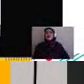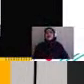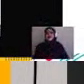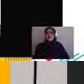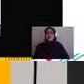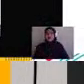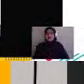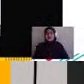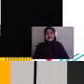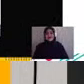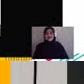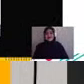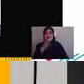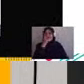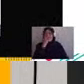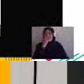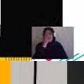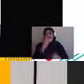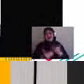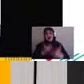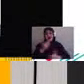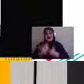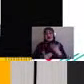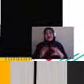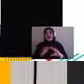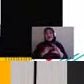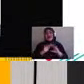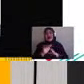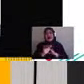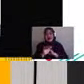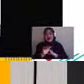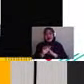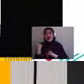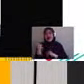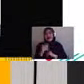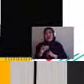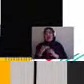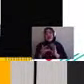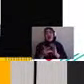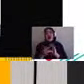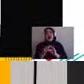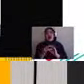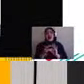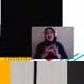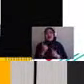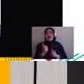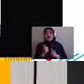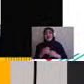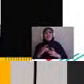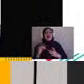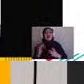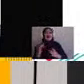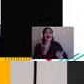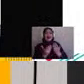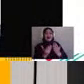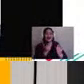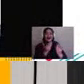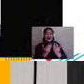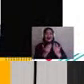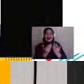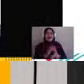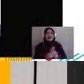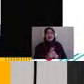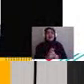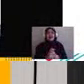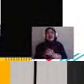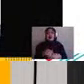adalah proses pengiriman. Kita bisa aktifkan biasanya di dalam pilihan aplikasi untuk mengecek barang tersebut akan dikirim